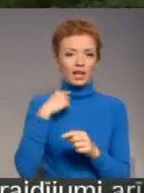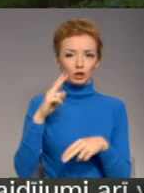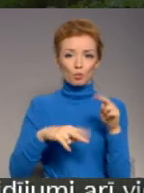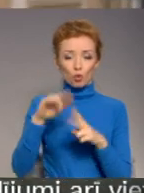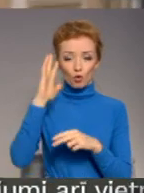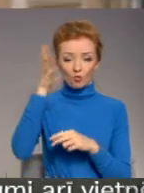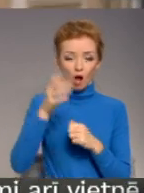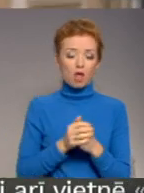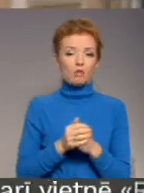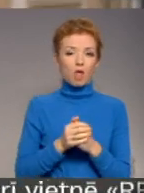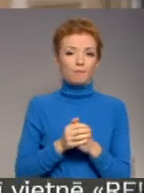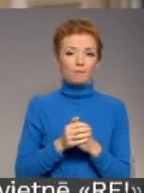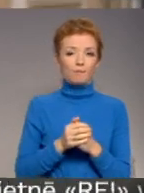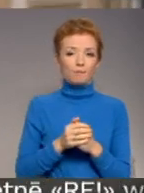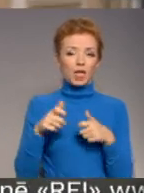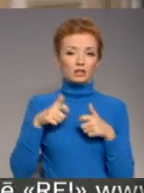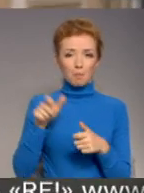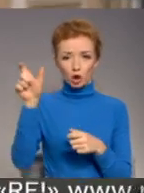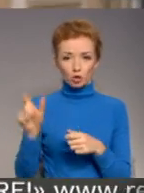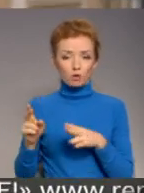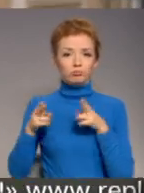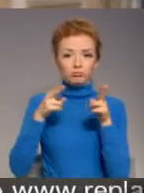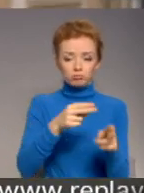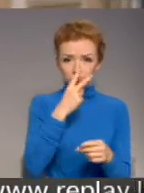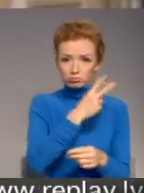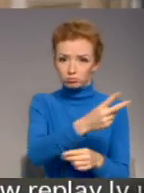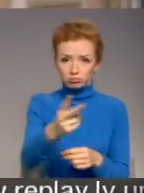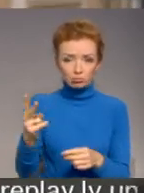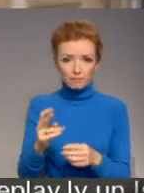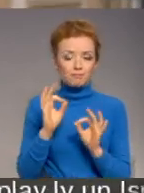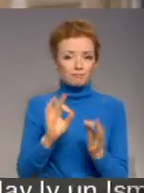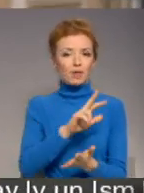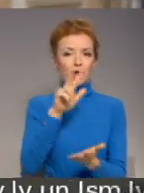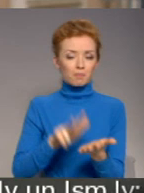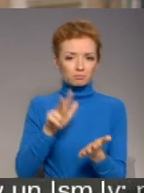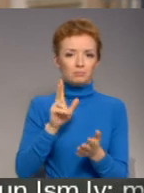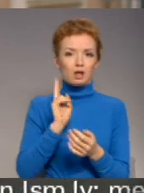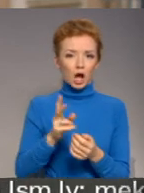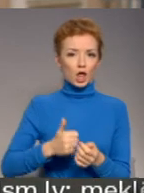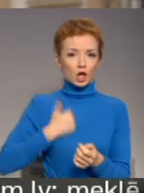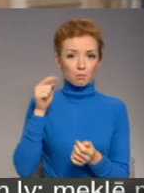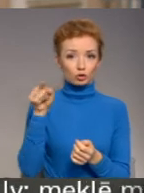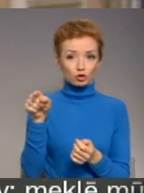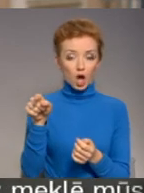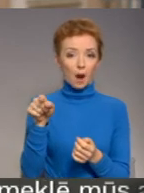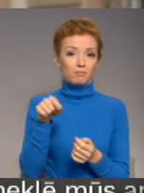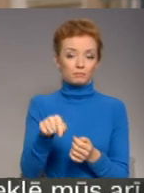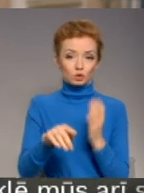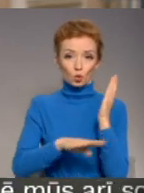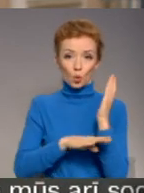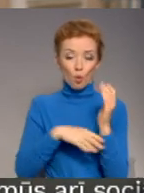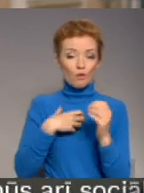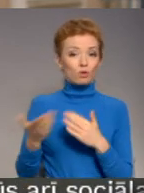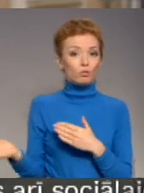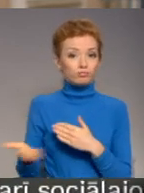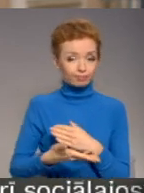aizbrauca, sagatavojām mūsu atzinumu ar principā ar norādi, ka īpašniekam šis te koks būtu jānocērt.